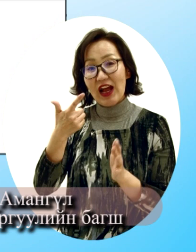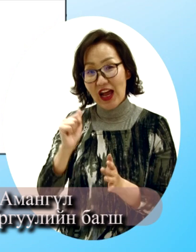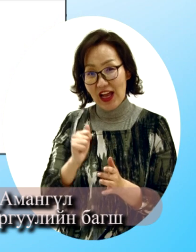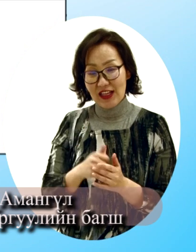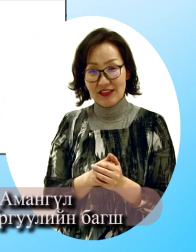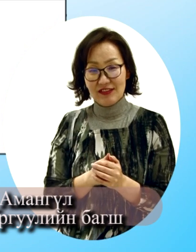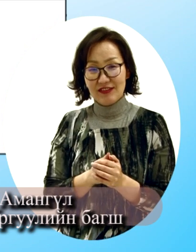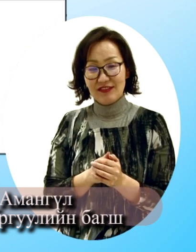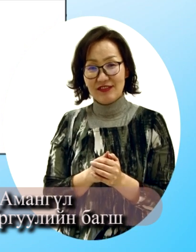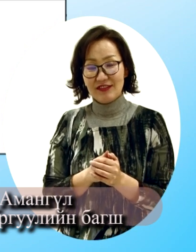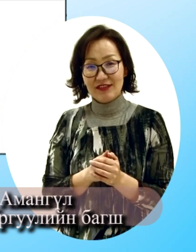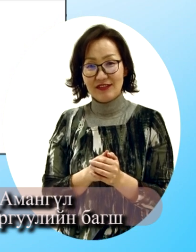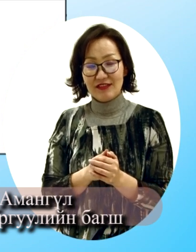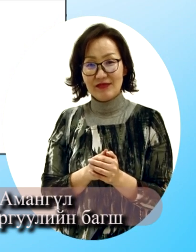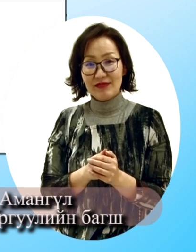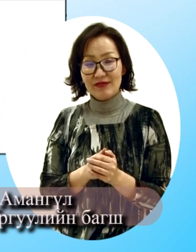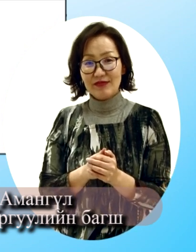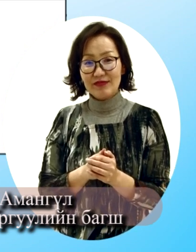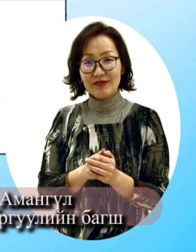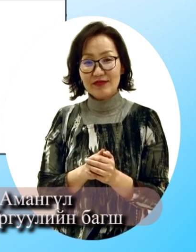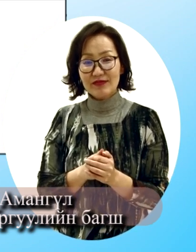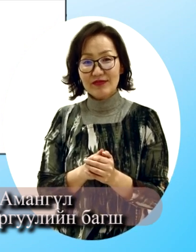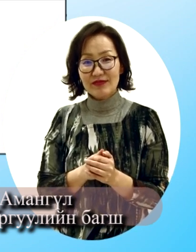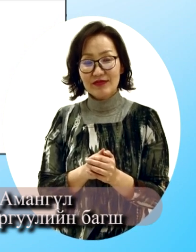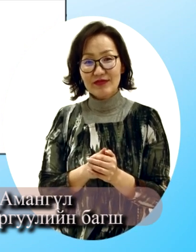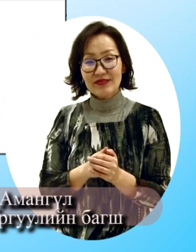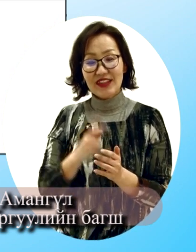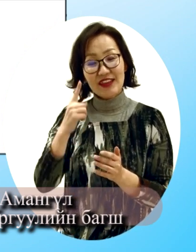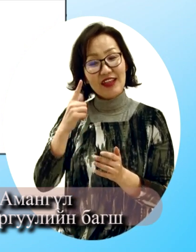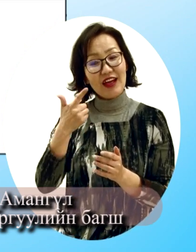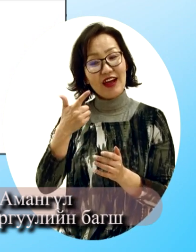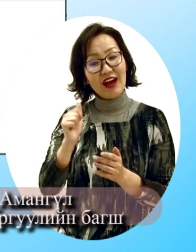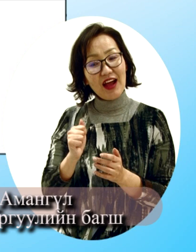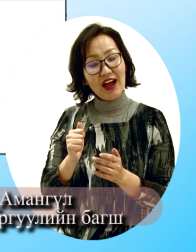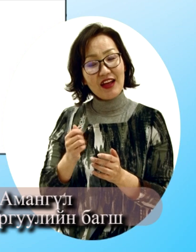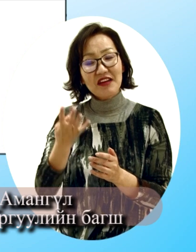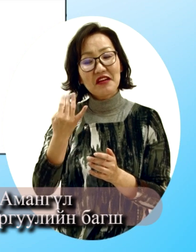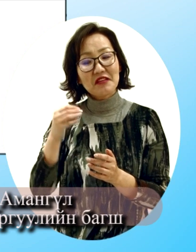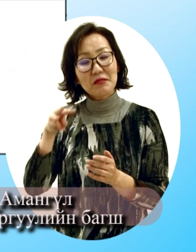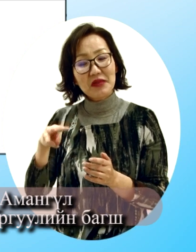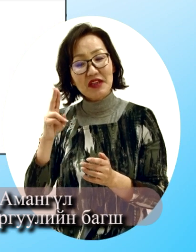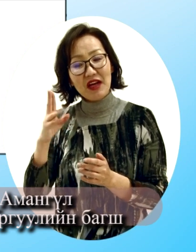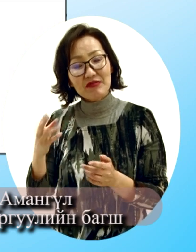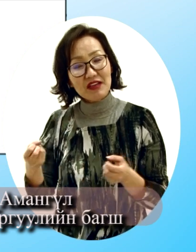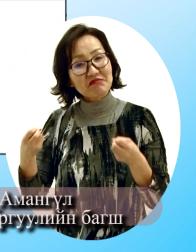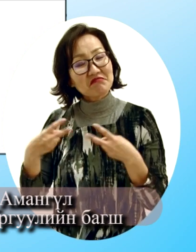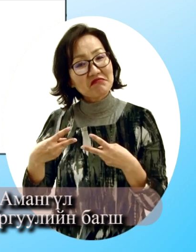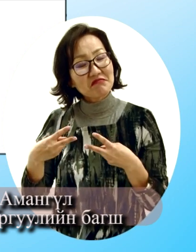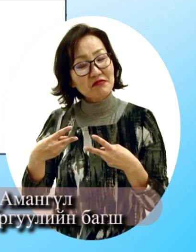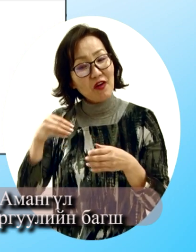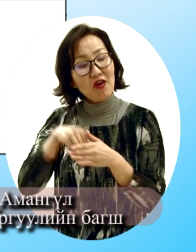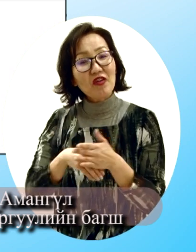гектарға неше метр квадрат алаң сияды? 1 арға неше метр квадрат алаң сияды дегенді есептейік.